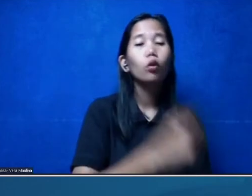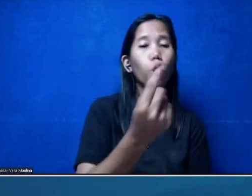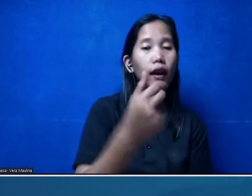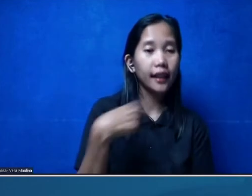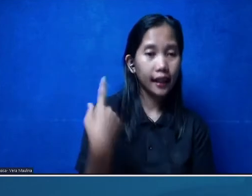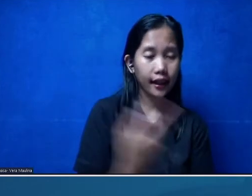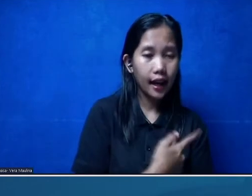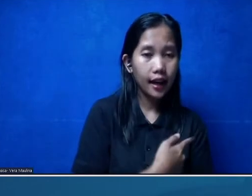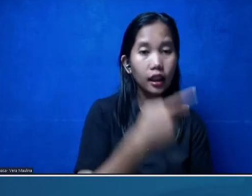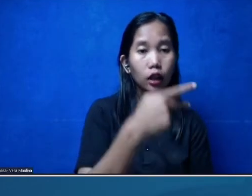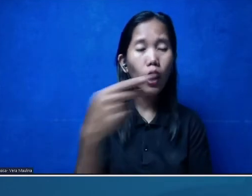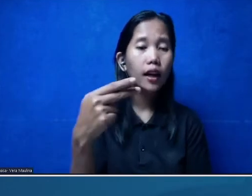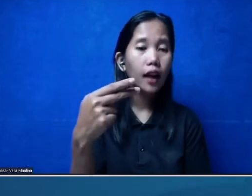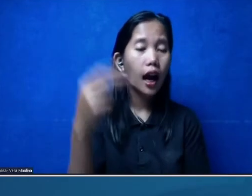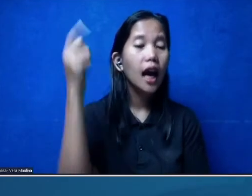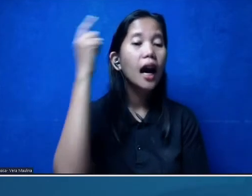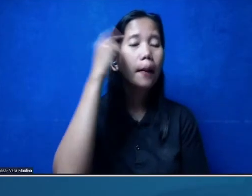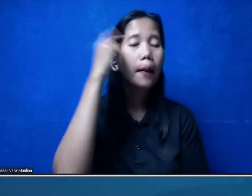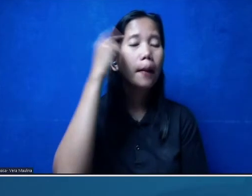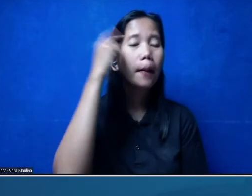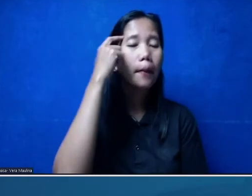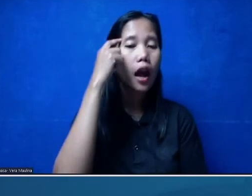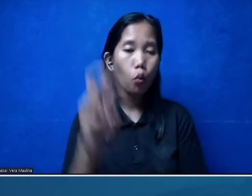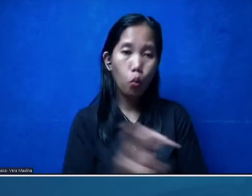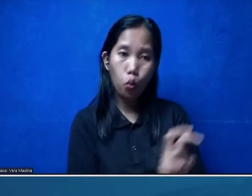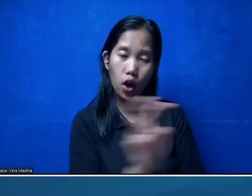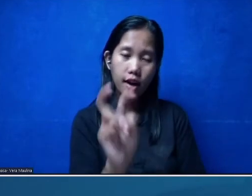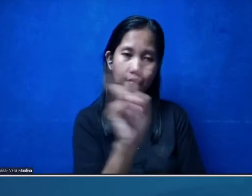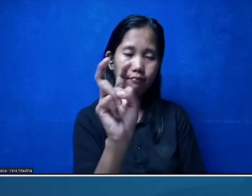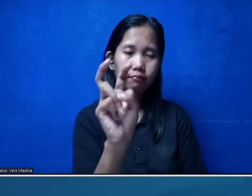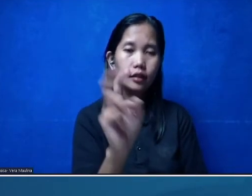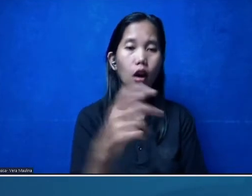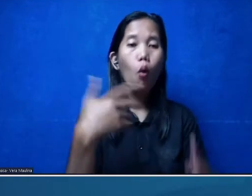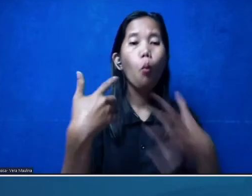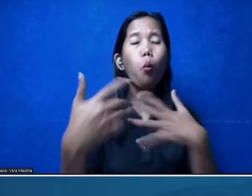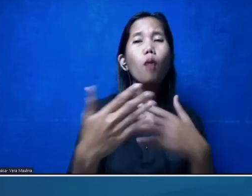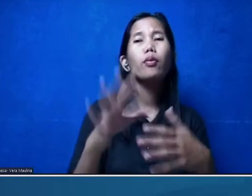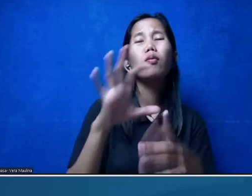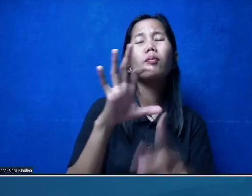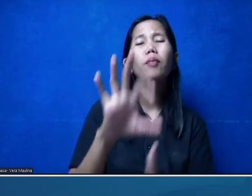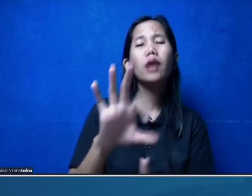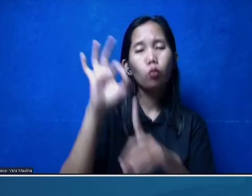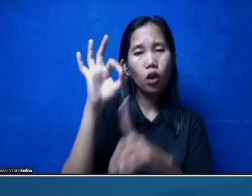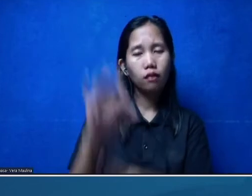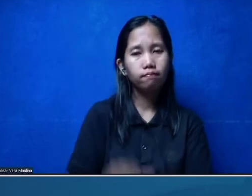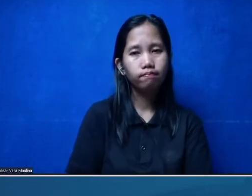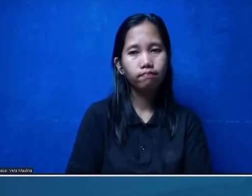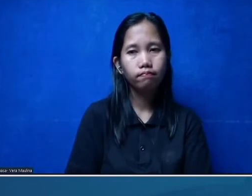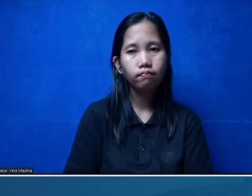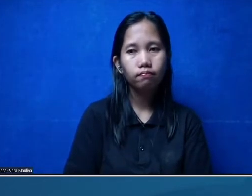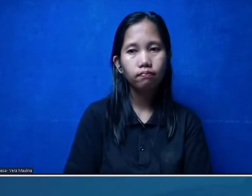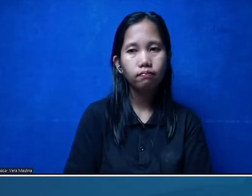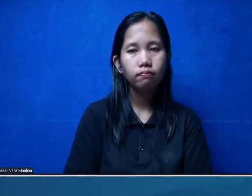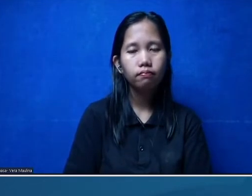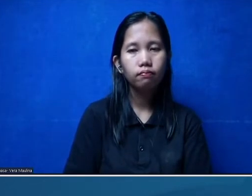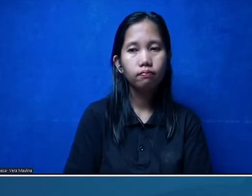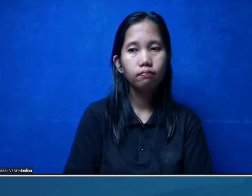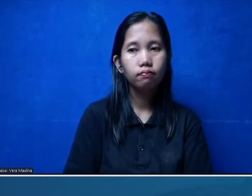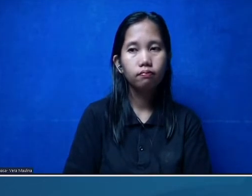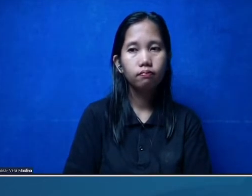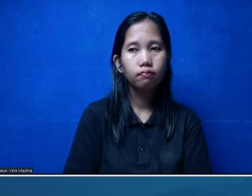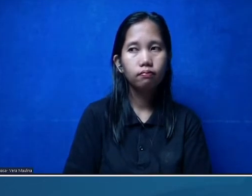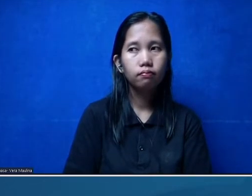artinya bahwa Allah akan memberikan kemenangan kepada Adam dan Hawa